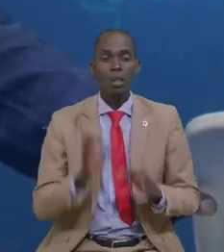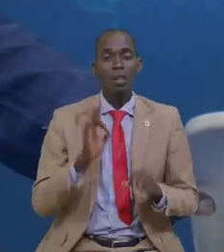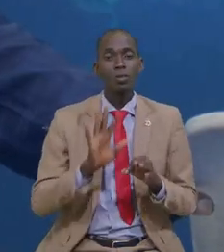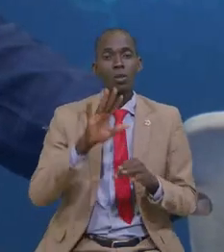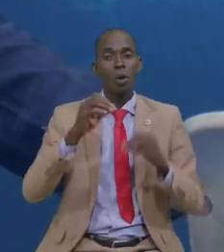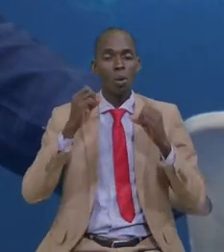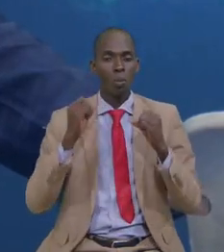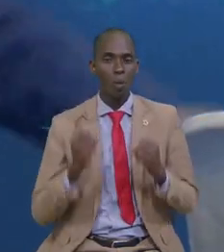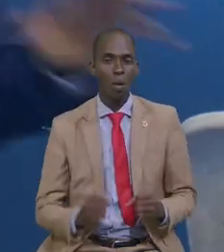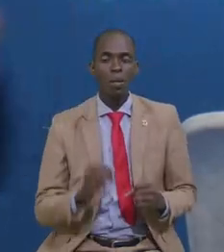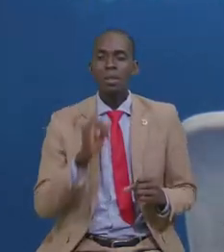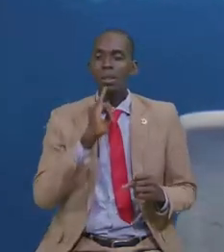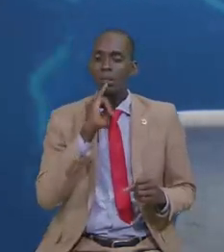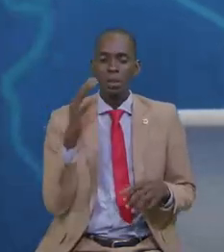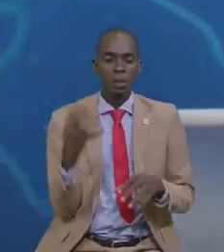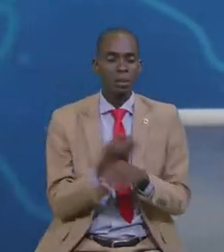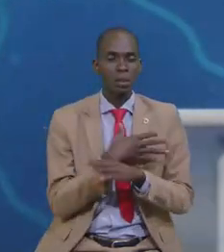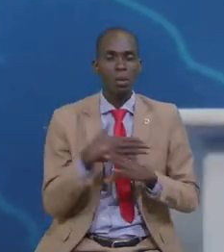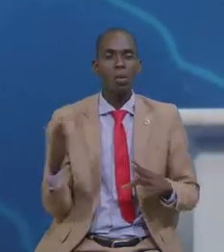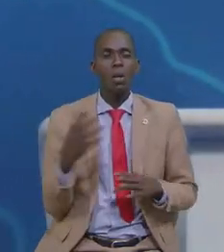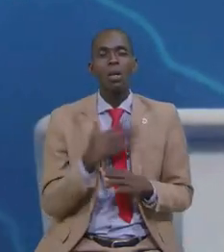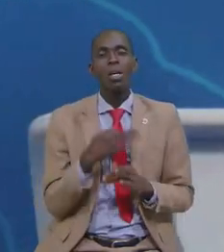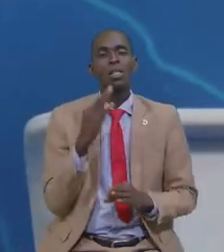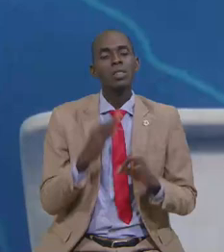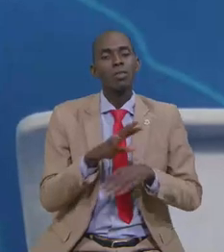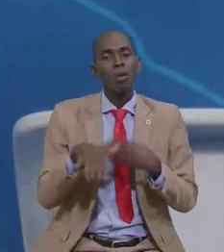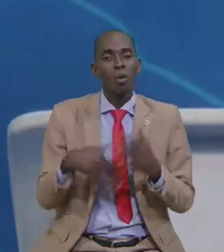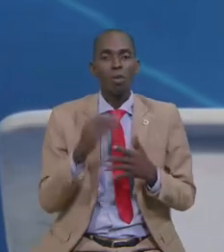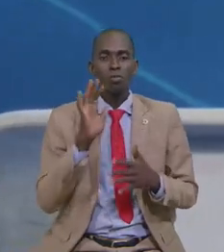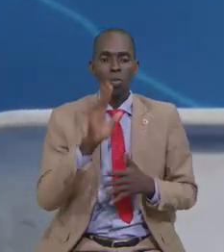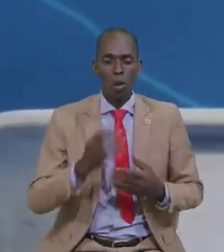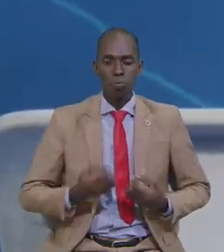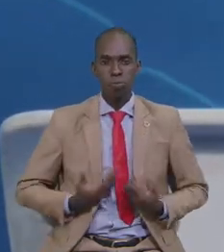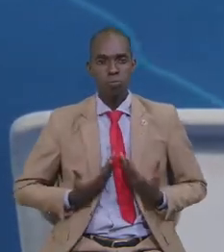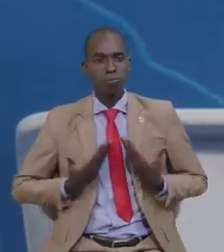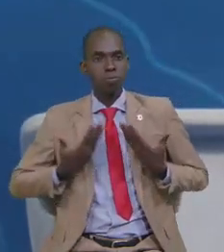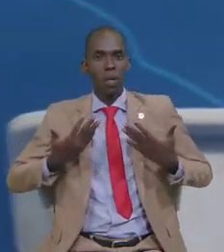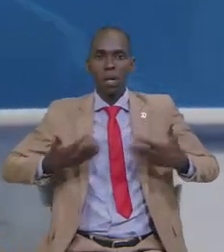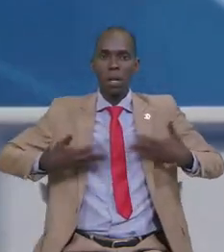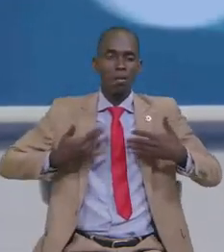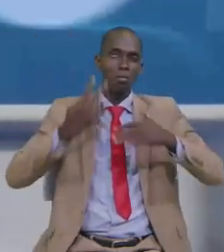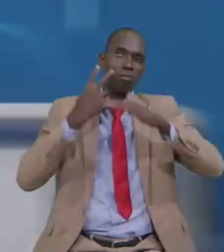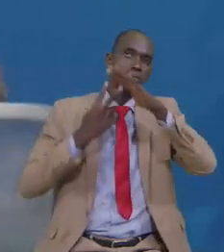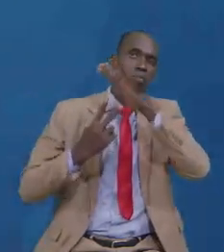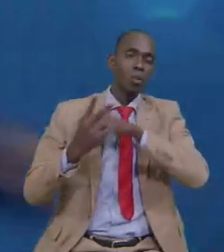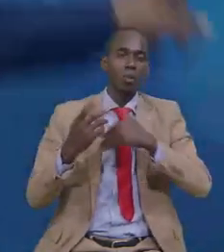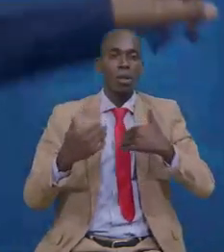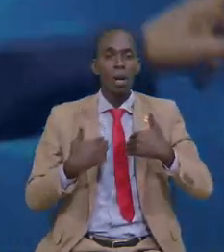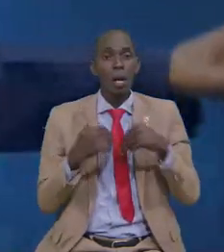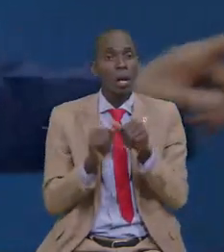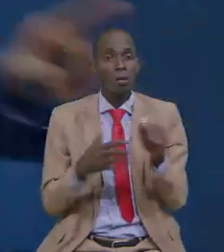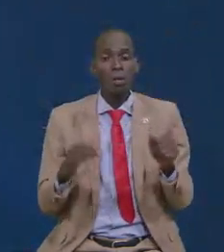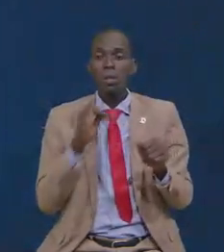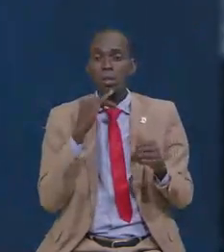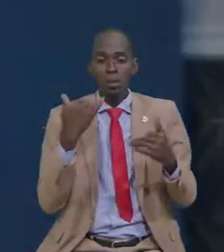sapée, si ta force est totalement ôtée, si tout l'enthousiasme et toute la vision